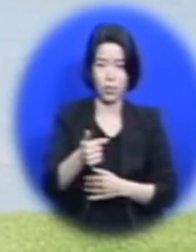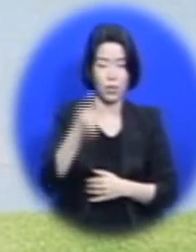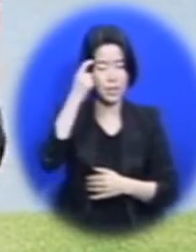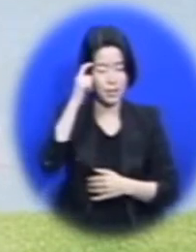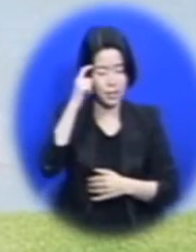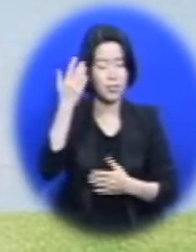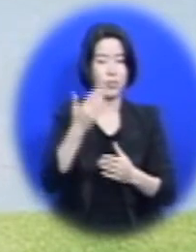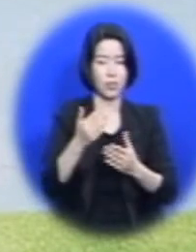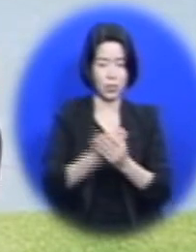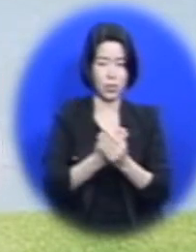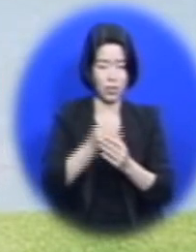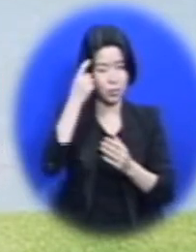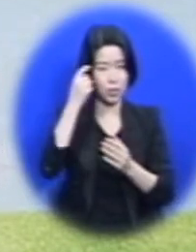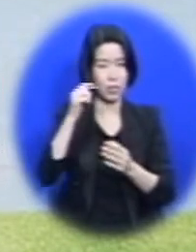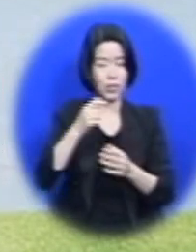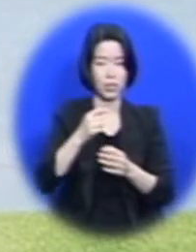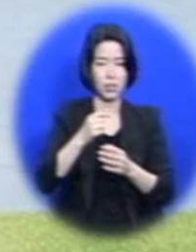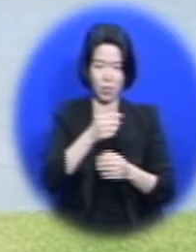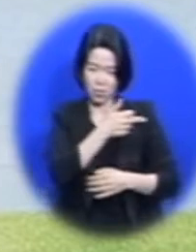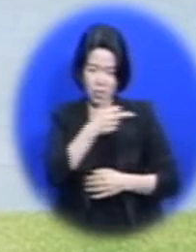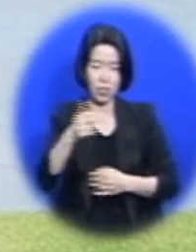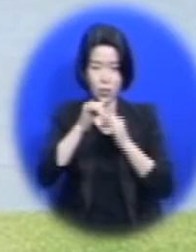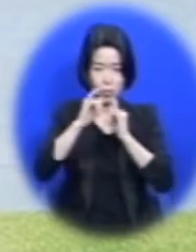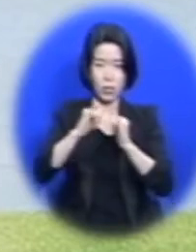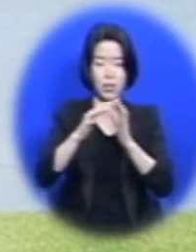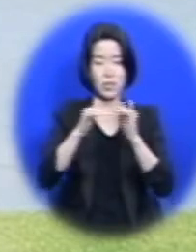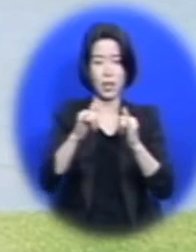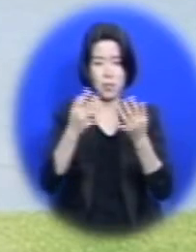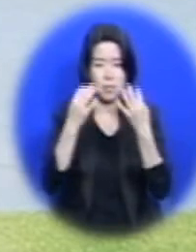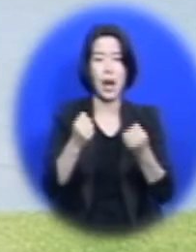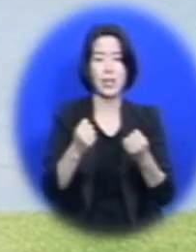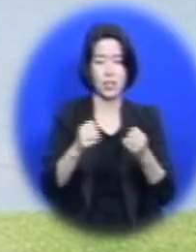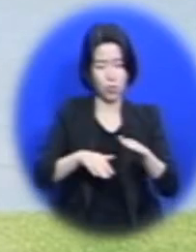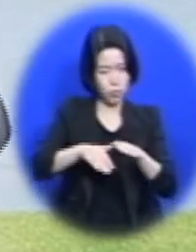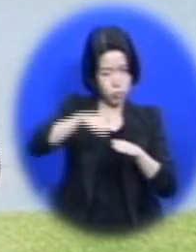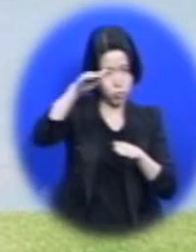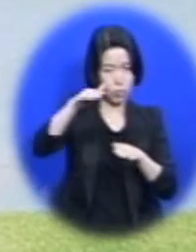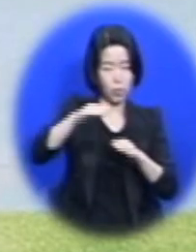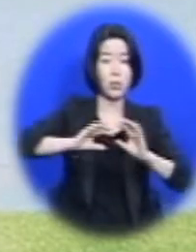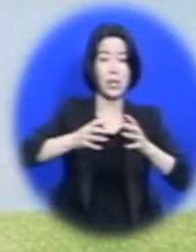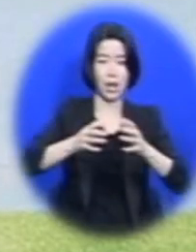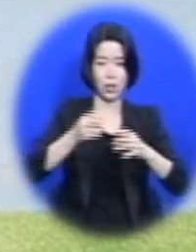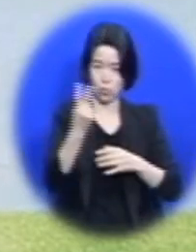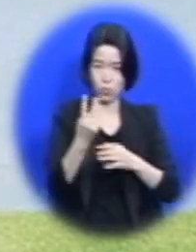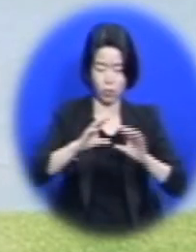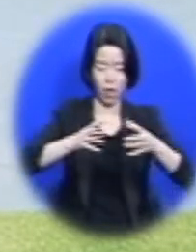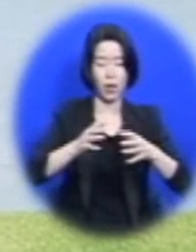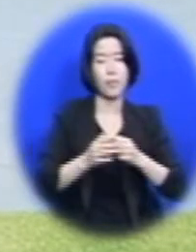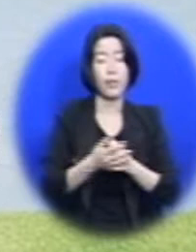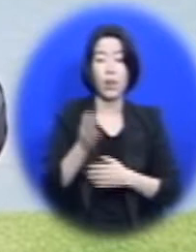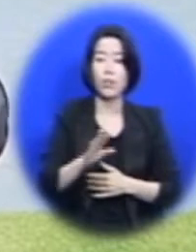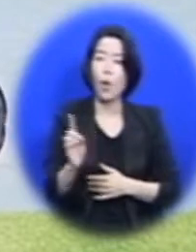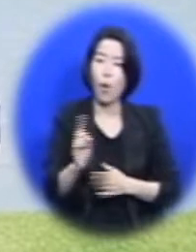철학의 대가들이 많이 나온 그런 아주 수준 높은 그런 나라들입니다.